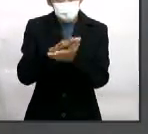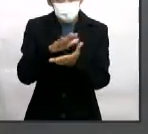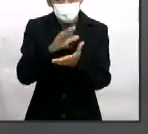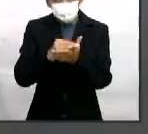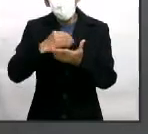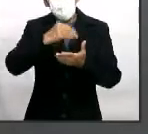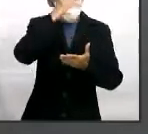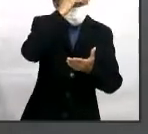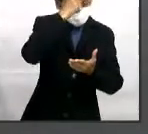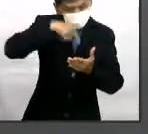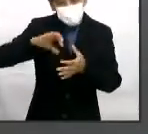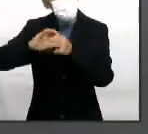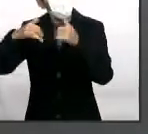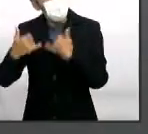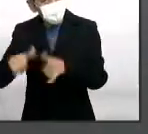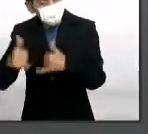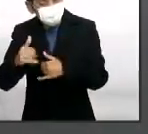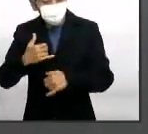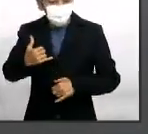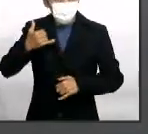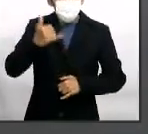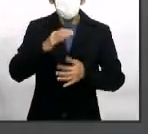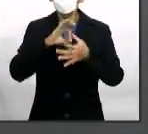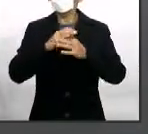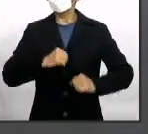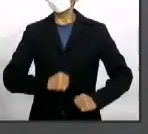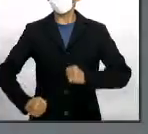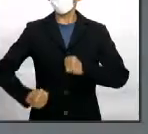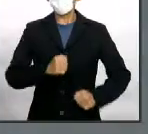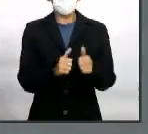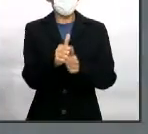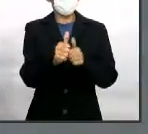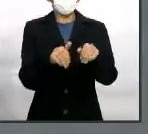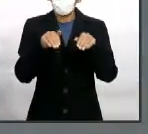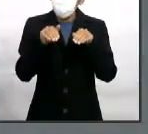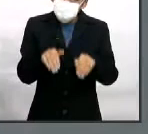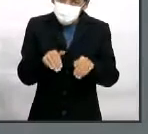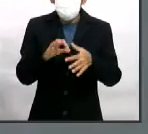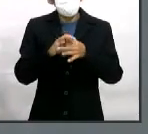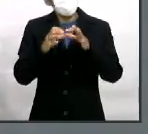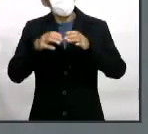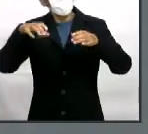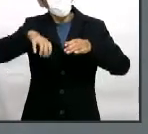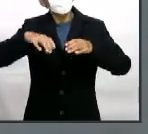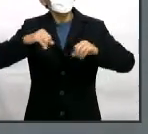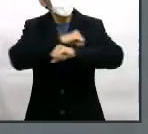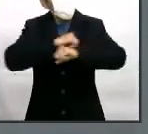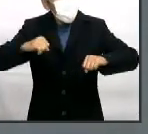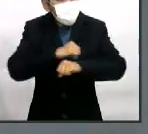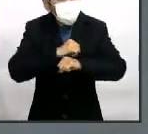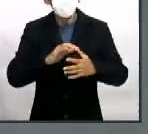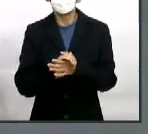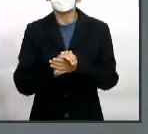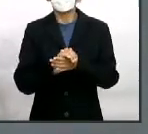ราทั้งเรียนด้วยแล้วก็เล่นกีฬาด้วยพอเข้าไปเนี่ยมันก็เริ่มจากกีฬาเยาวชนไปแข่งออสเตรเลียไปกับทางกรมพละหรือว่าไปแข่งใน